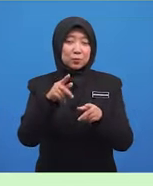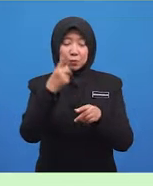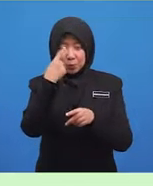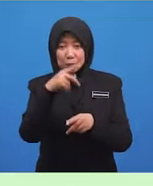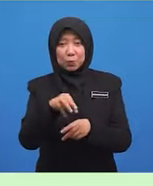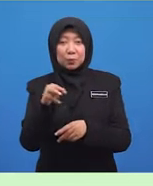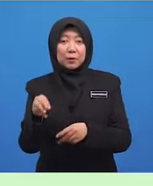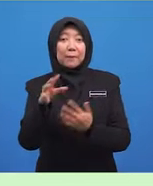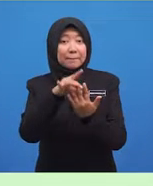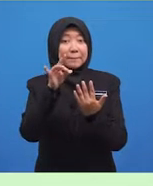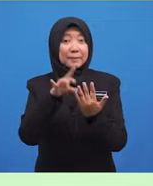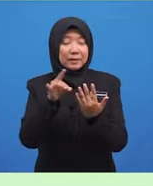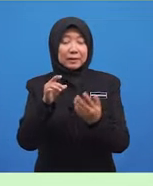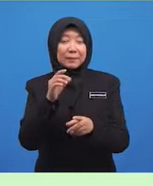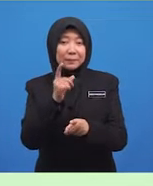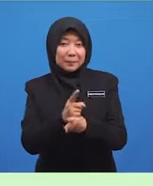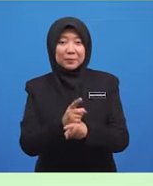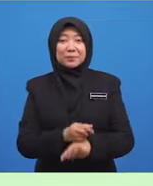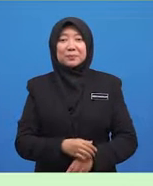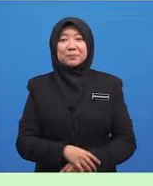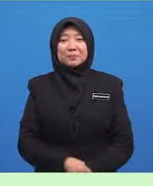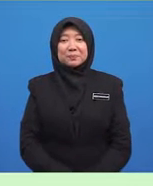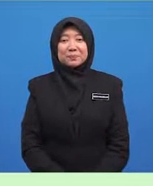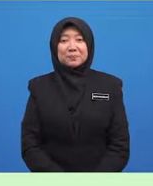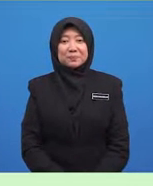pilih pasangan perkataan yang tepat.